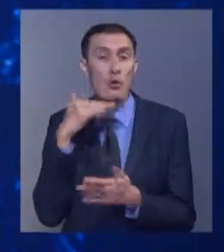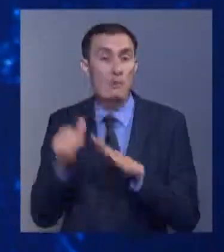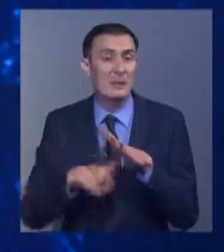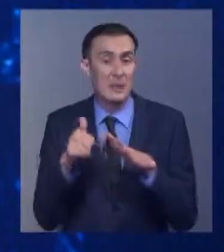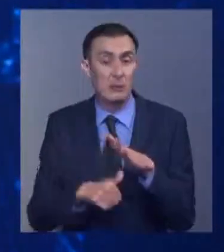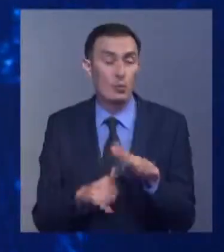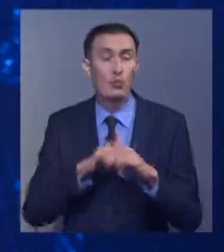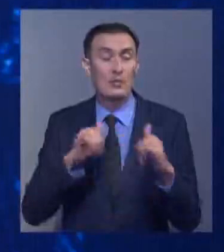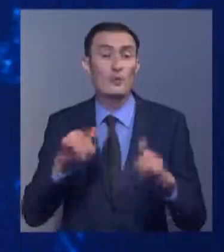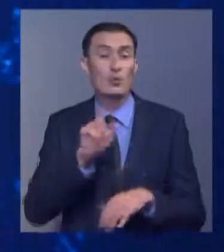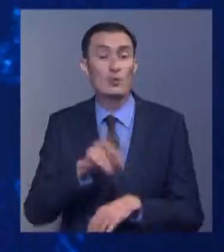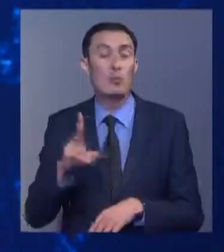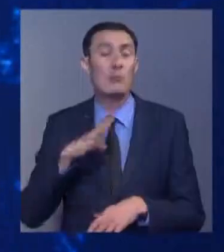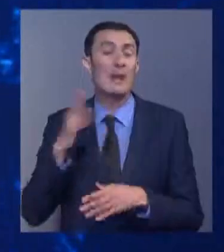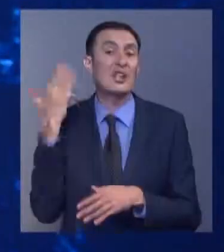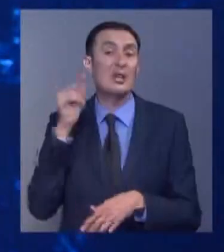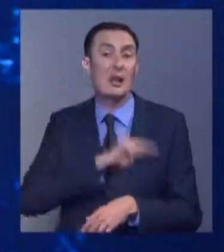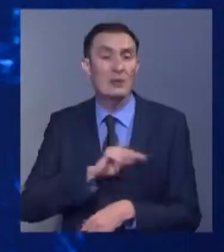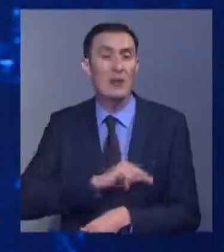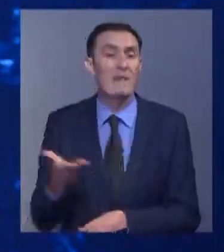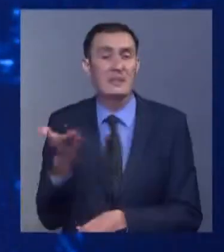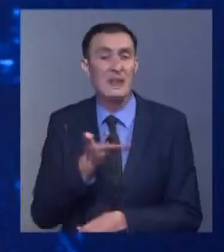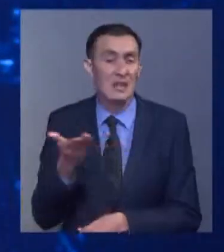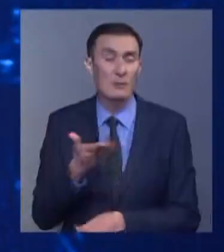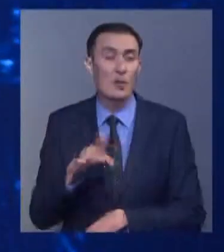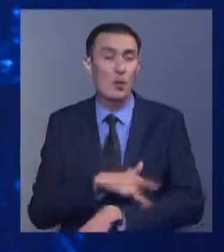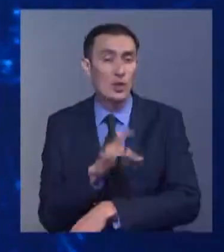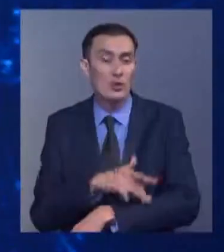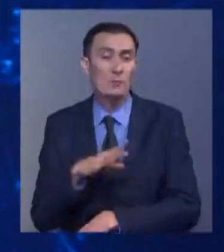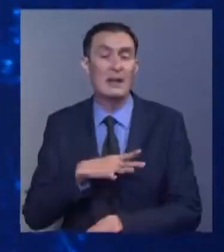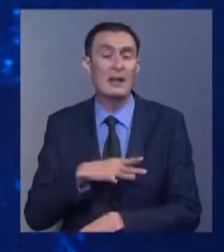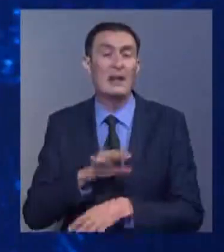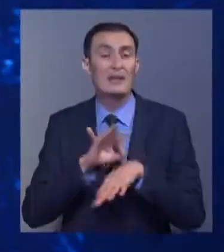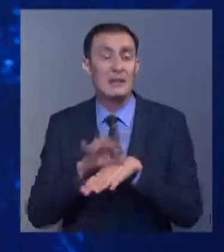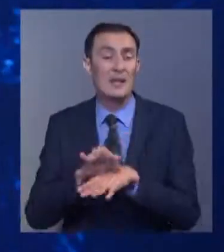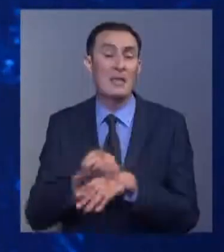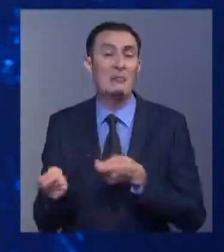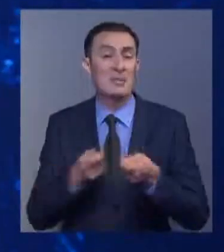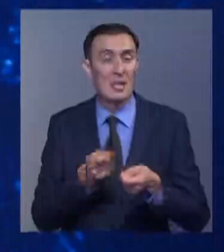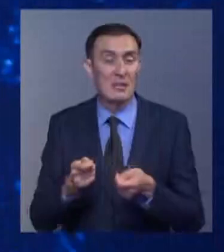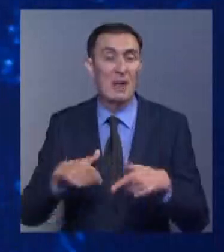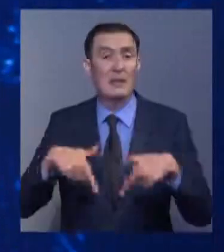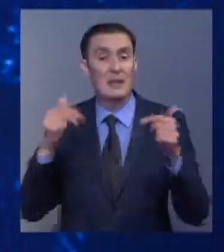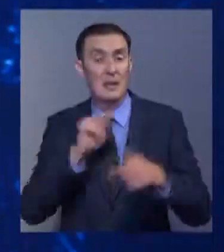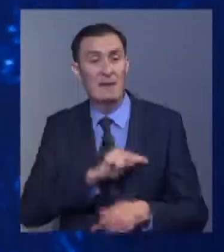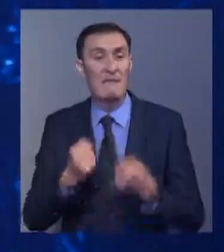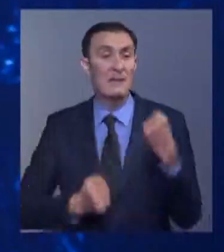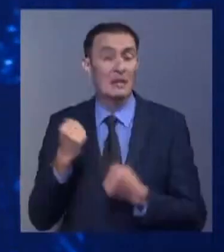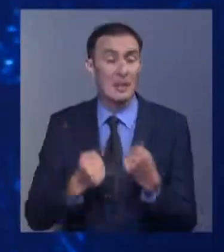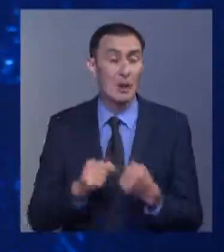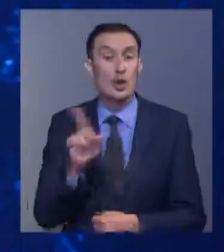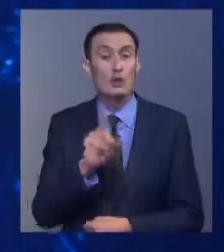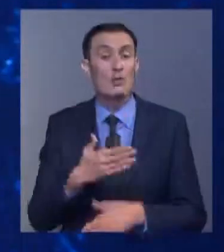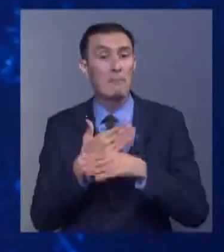безработных пополнилась людьми, когда-то работавшими официантами, горничными, гидами, администраторами, ательерами и водителями.